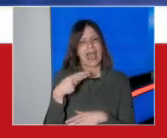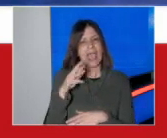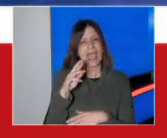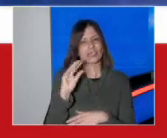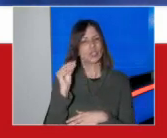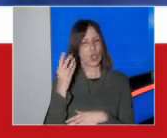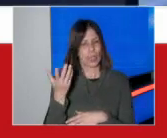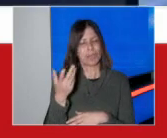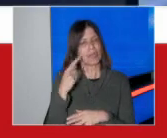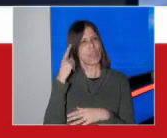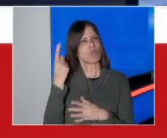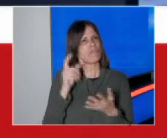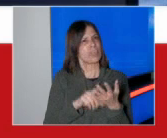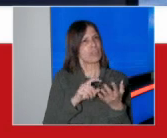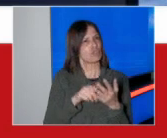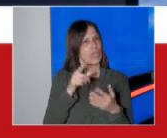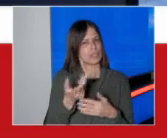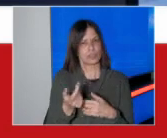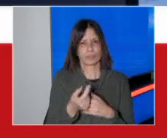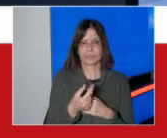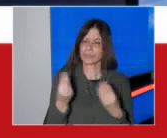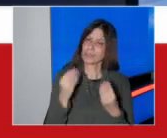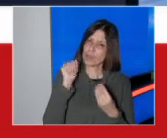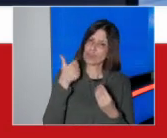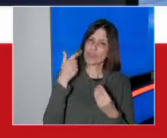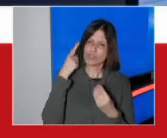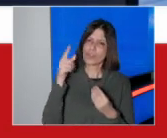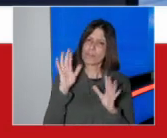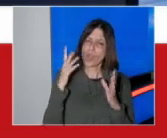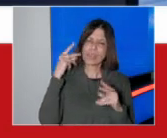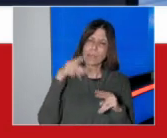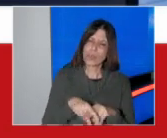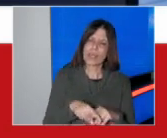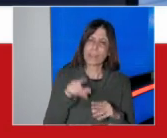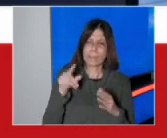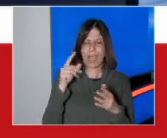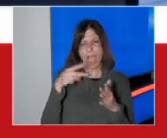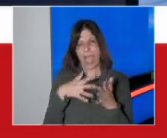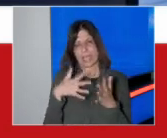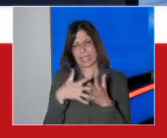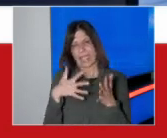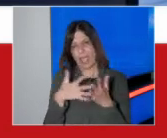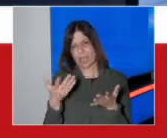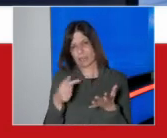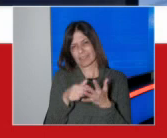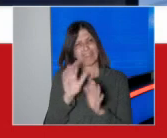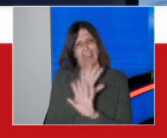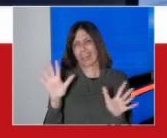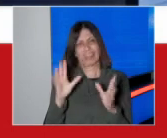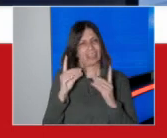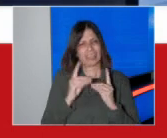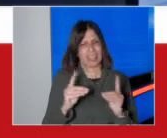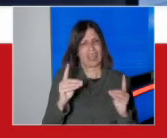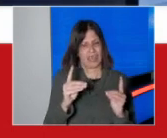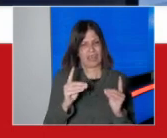הזו? קודם כל, אני חושב שהם כנראה מאוד מוטרדים מחקירה. מכיוון שאין שום דרך